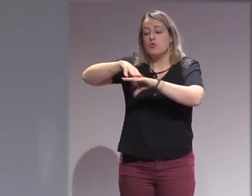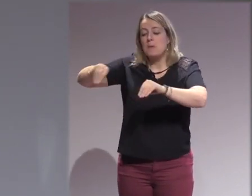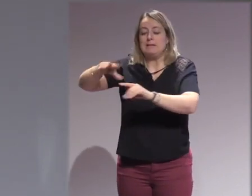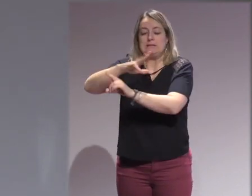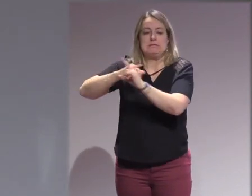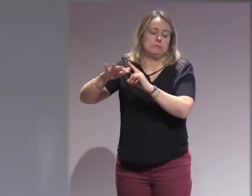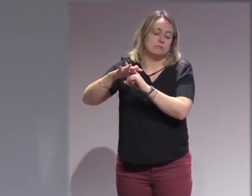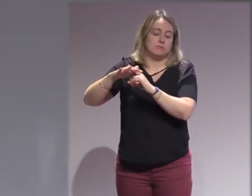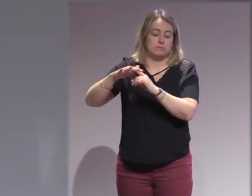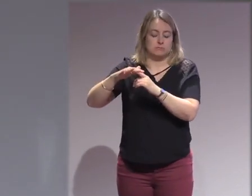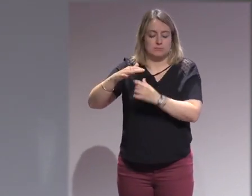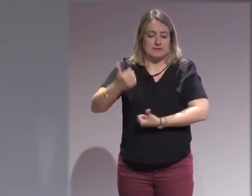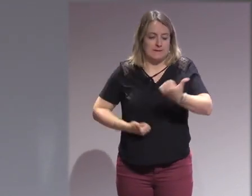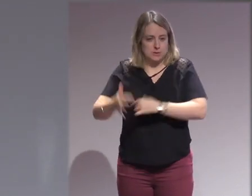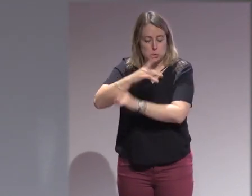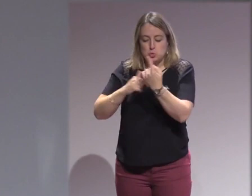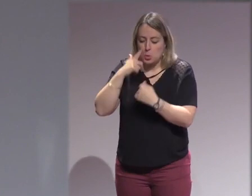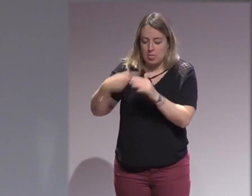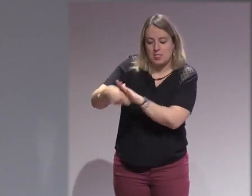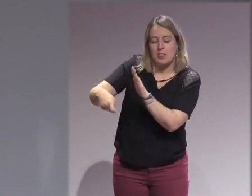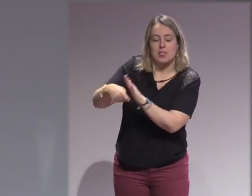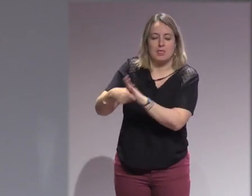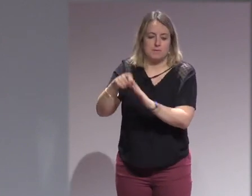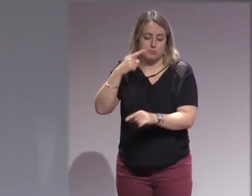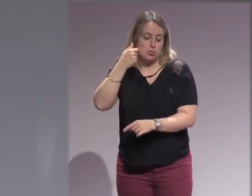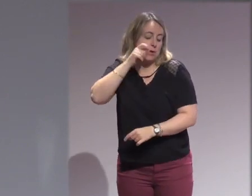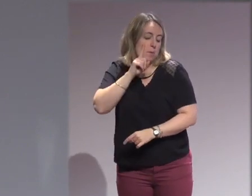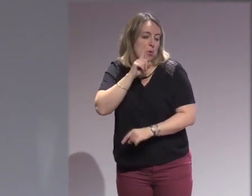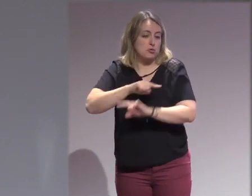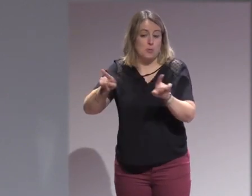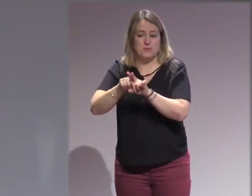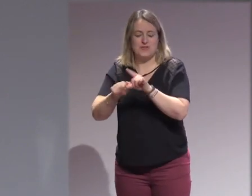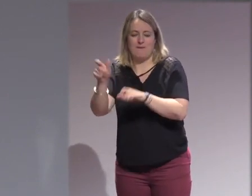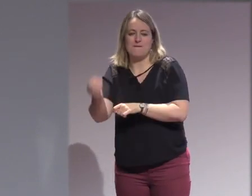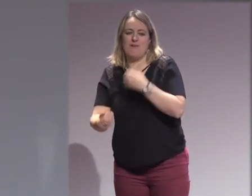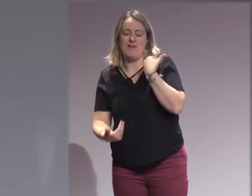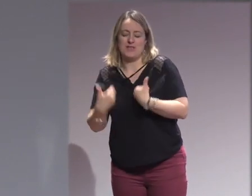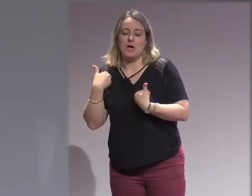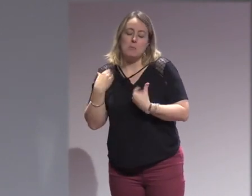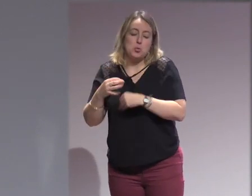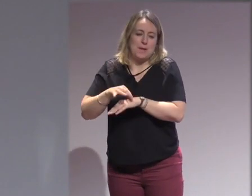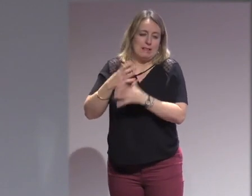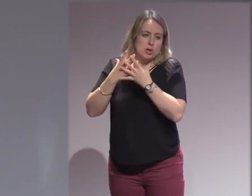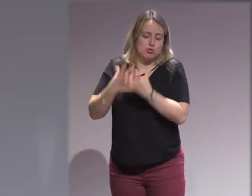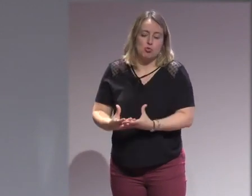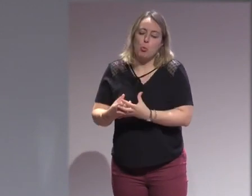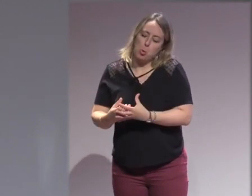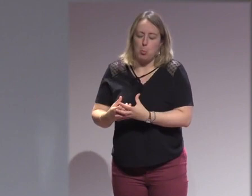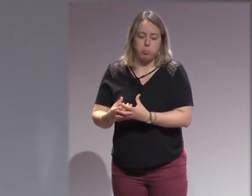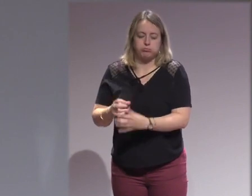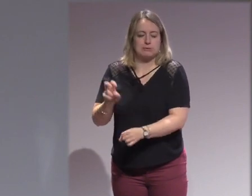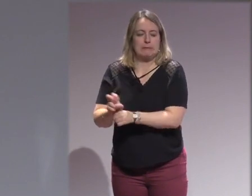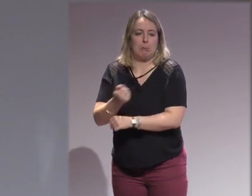pour les mères célibataires, mais c'est aussi une façon d'envoyer les enfants en situation de handicap ou les enfants qui ont des maladies lourdes pour voilà, ne pas les prendre